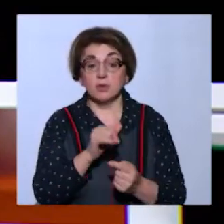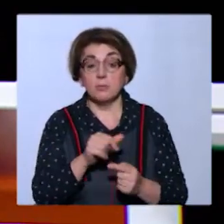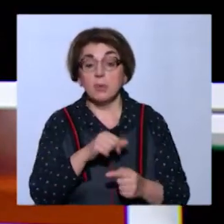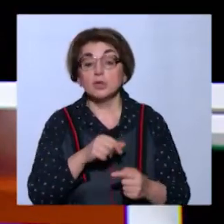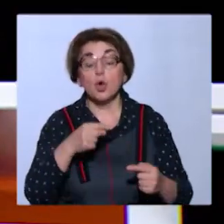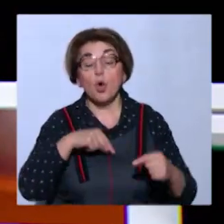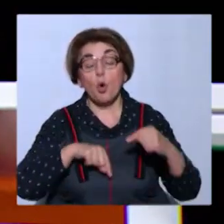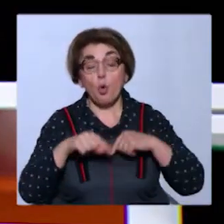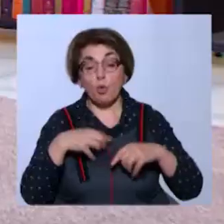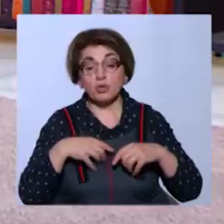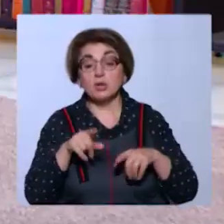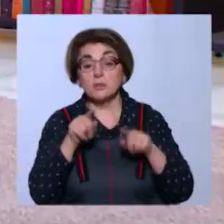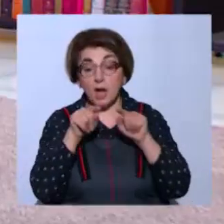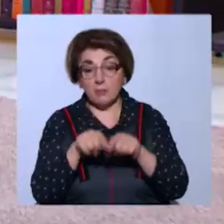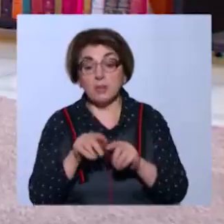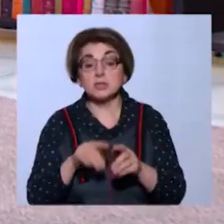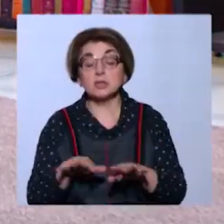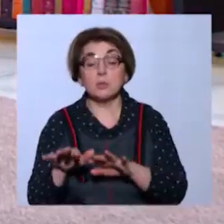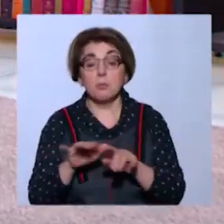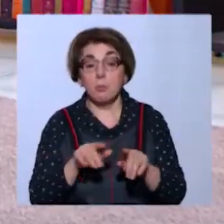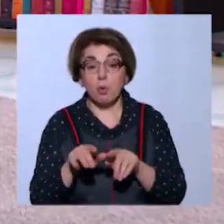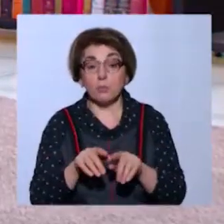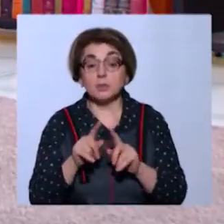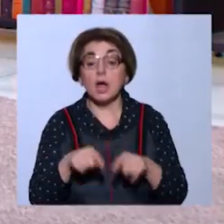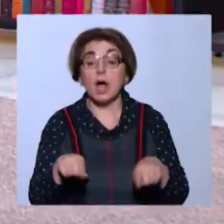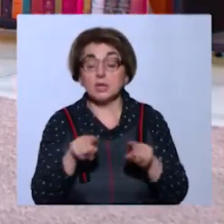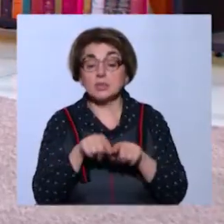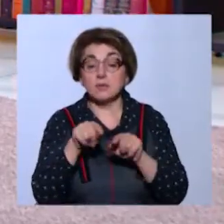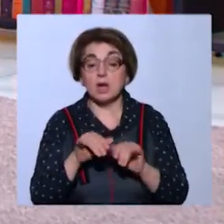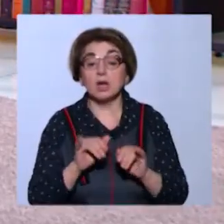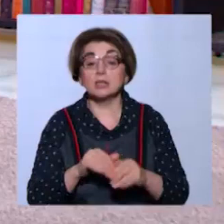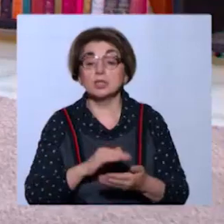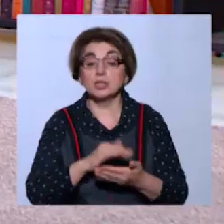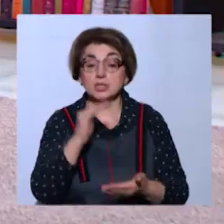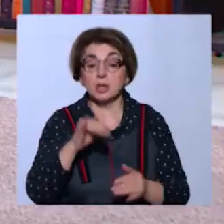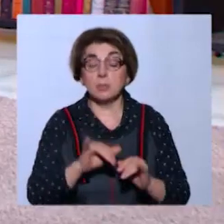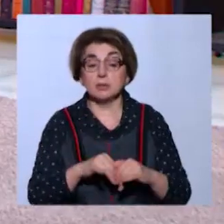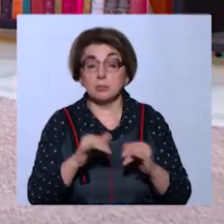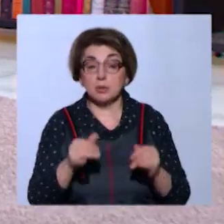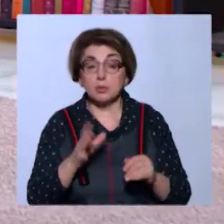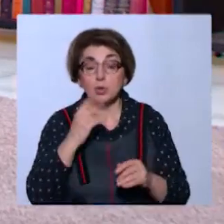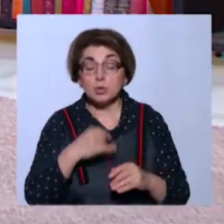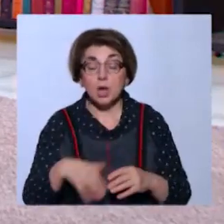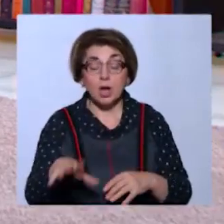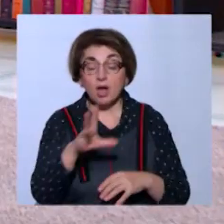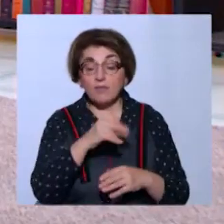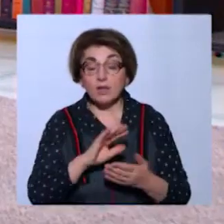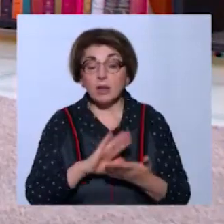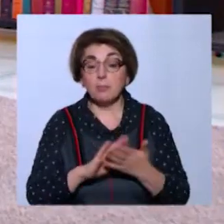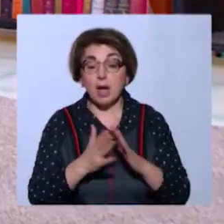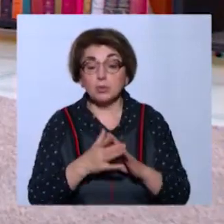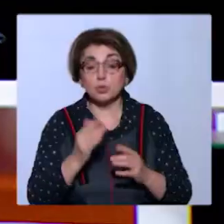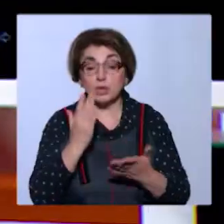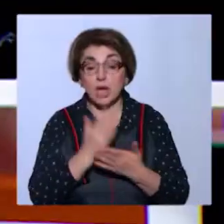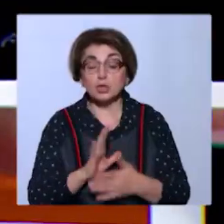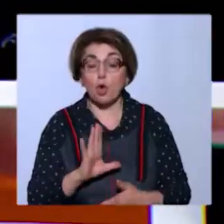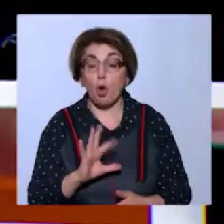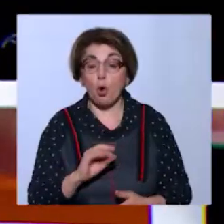მაშინ ცხოველქმედებს და იზრდება და მრავლდება, როცა ყველა ფაქტორი არის ოპტიმუმში. და